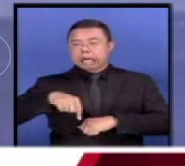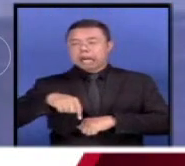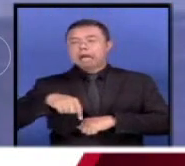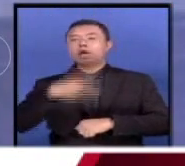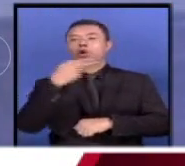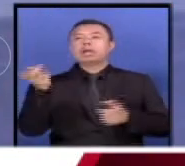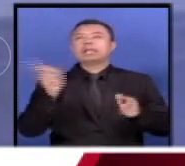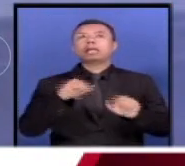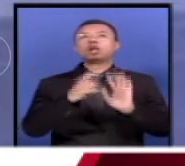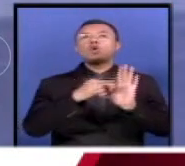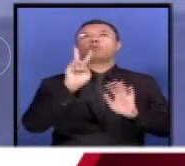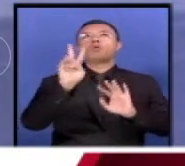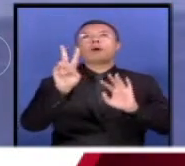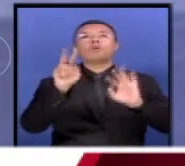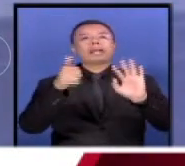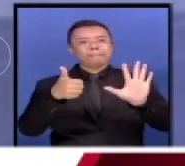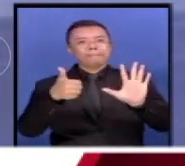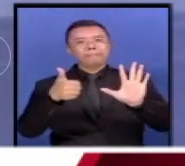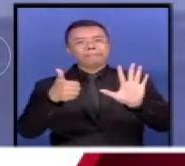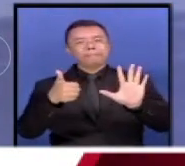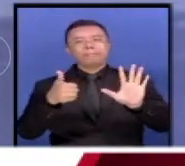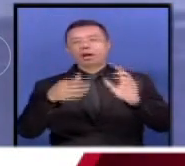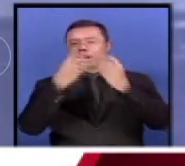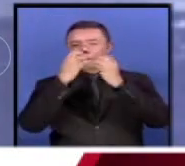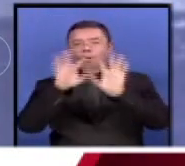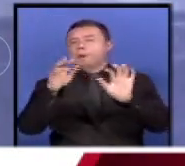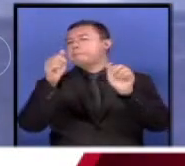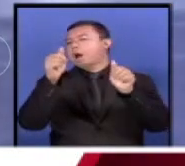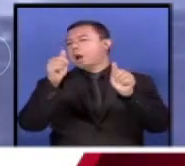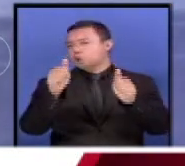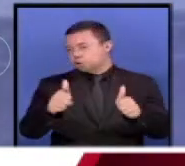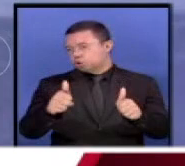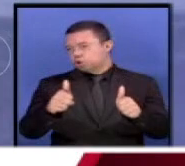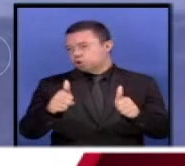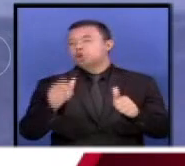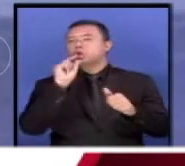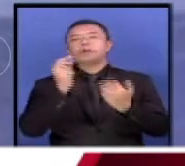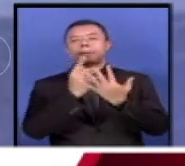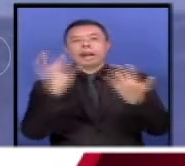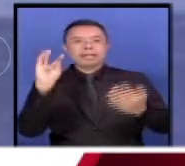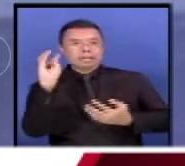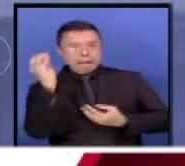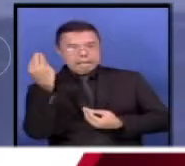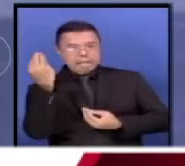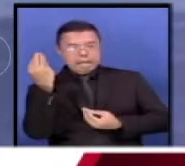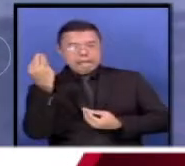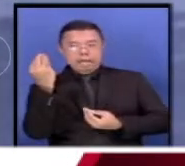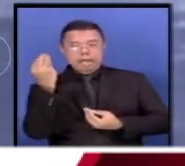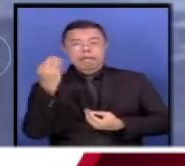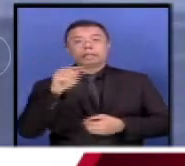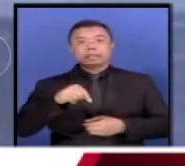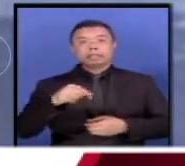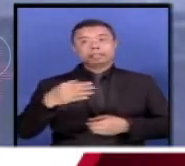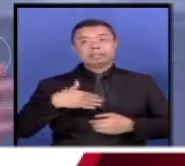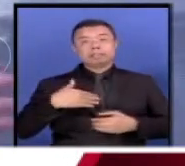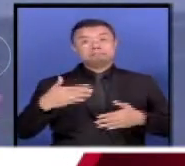ini turun menjadi ke-26, yang mana ini merupakan kabar yang baik yang menghampiri warga Jakarta dan juga sekitarnya. Jadi